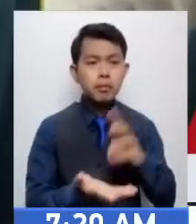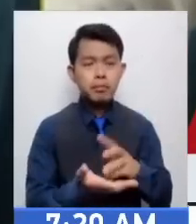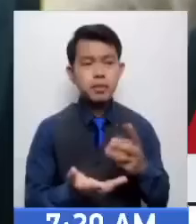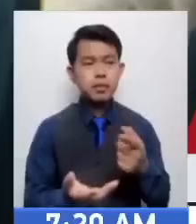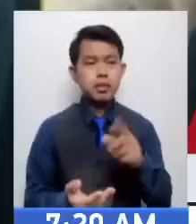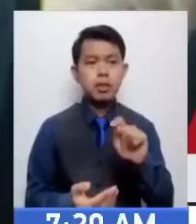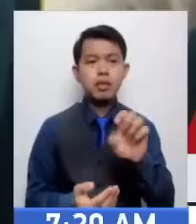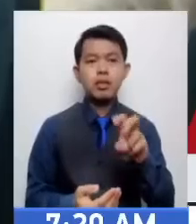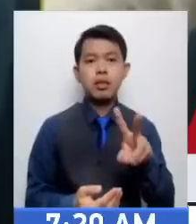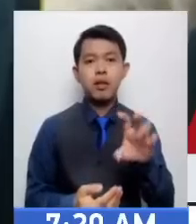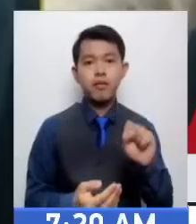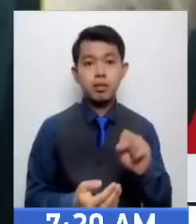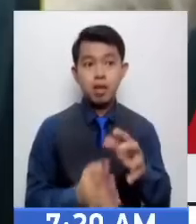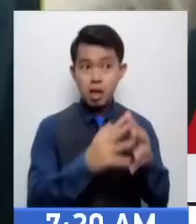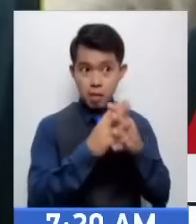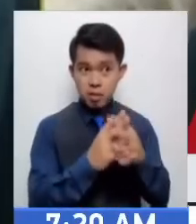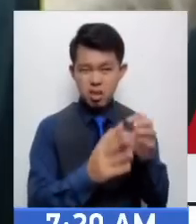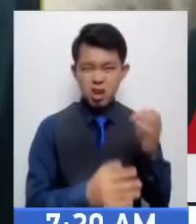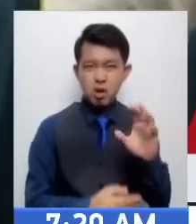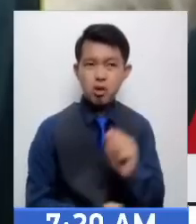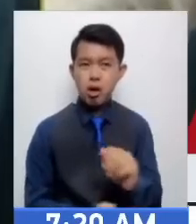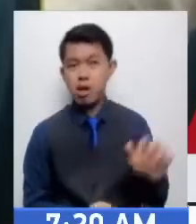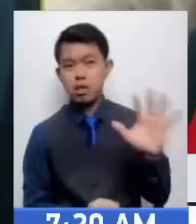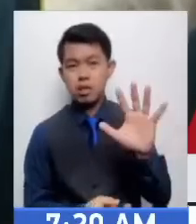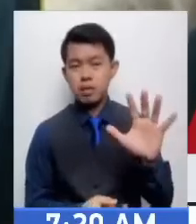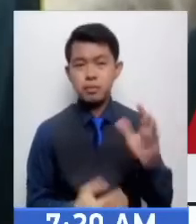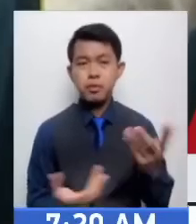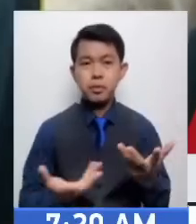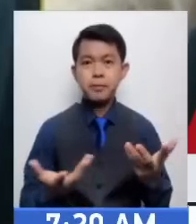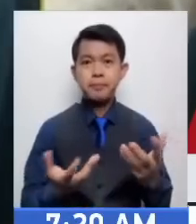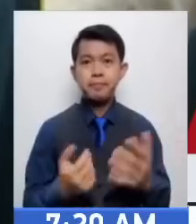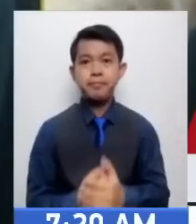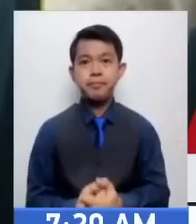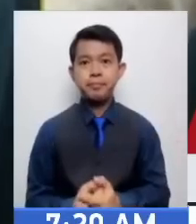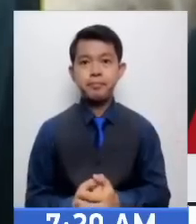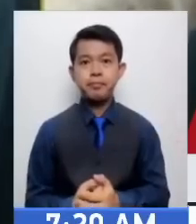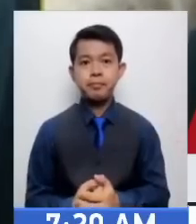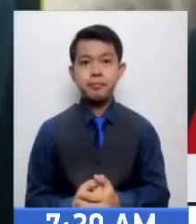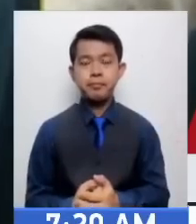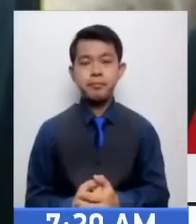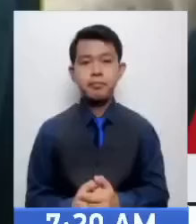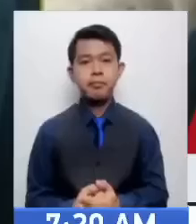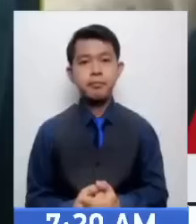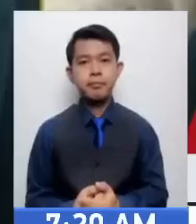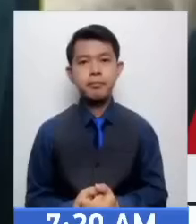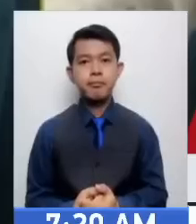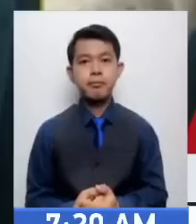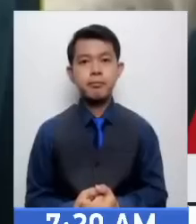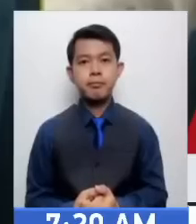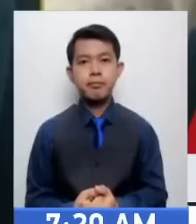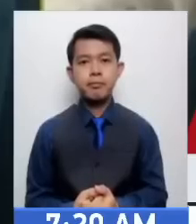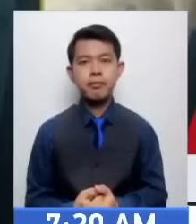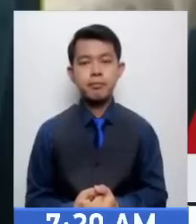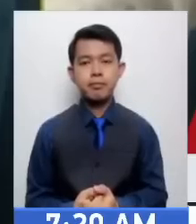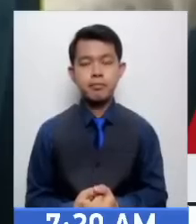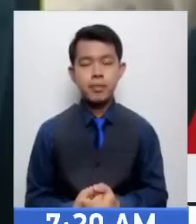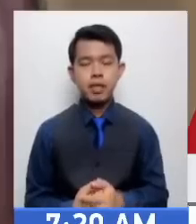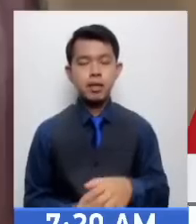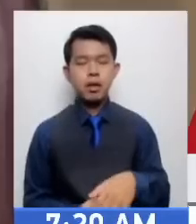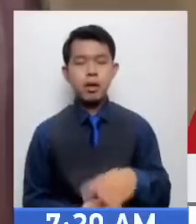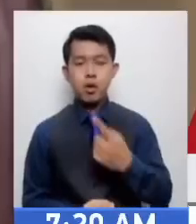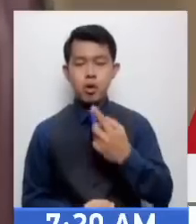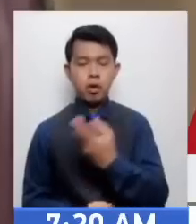nasa Asia na? Ganito po yan. Ano? Isa po yan sa mga pinag-usapan namin ni